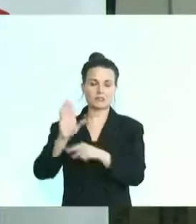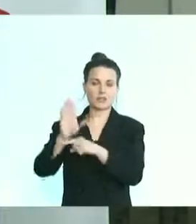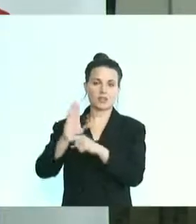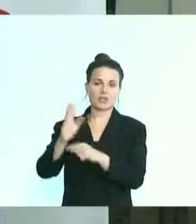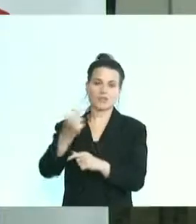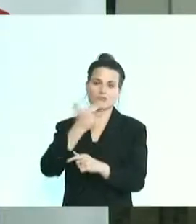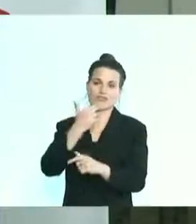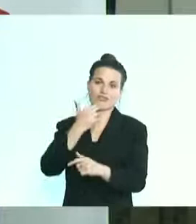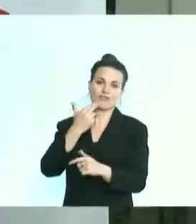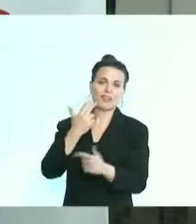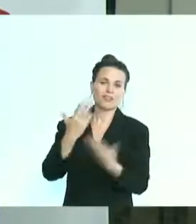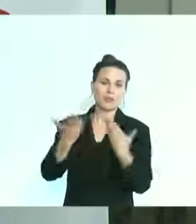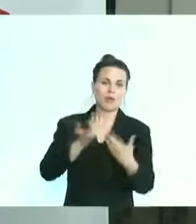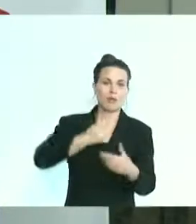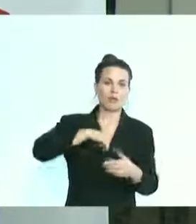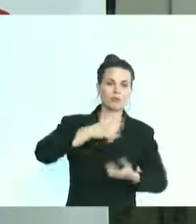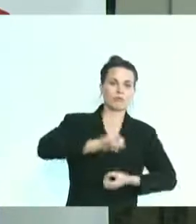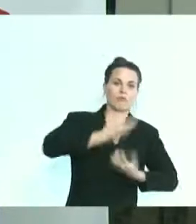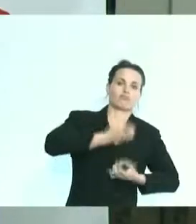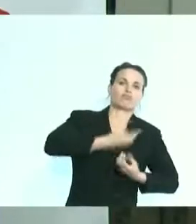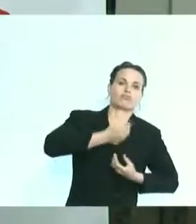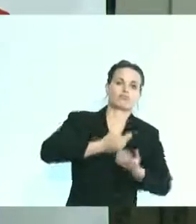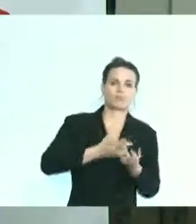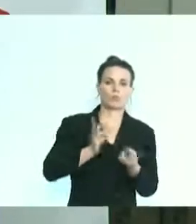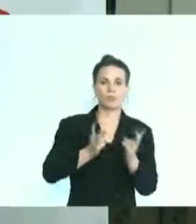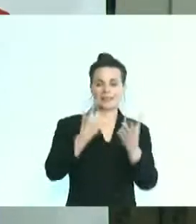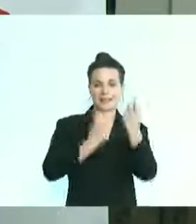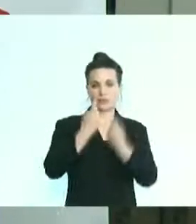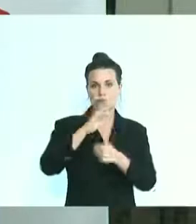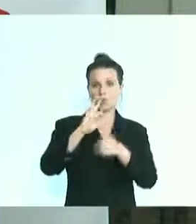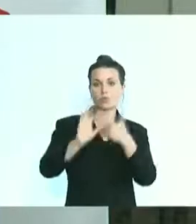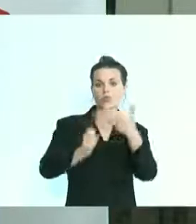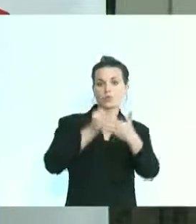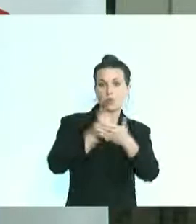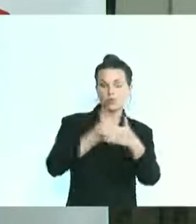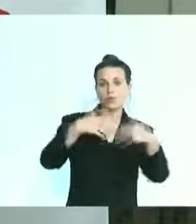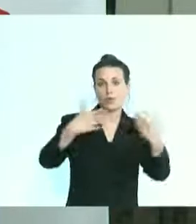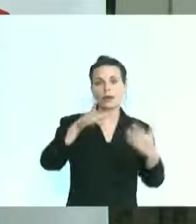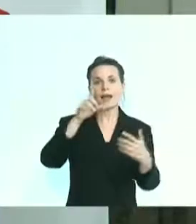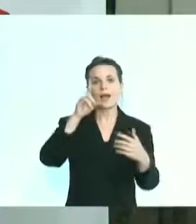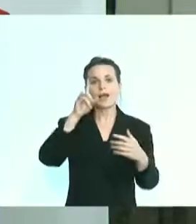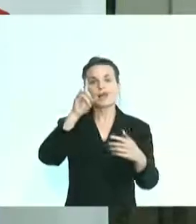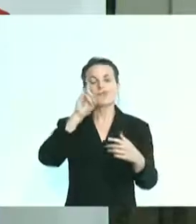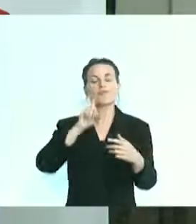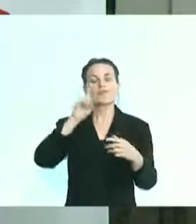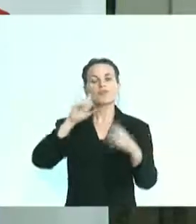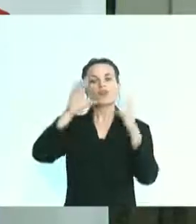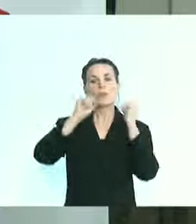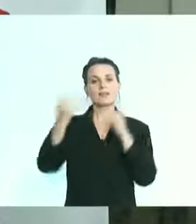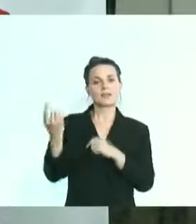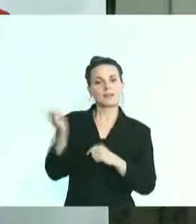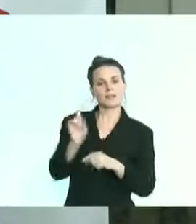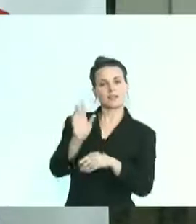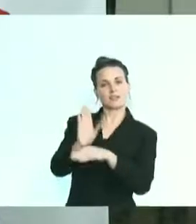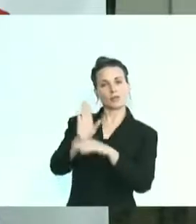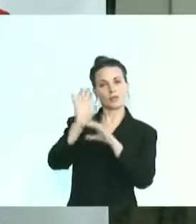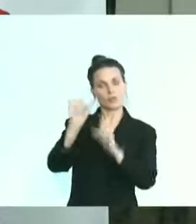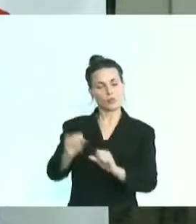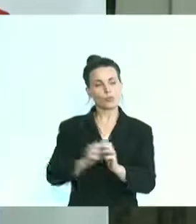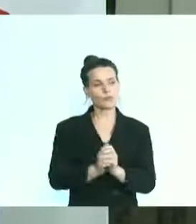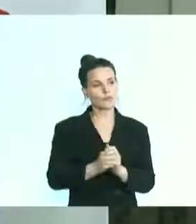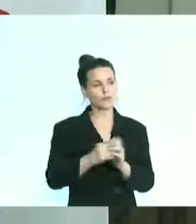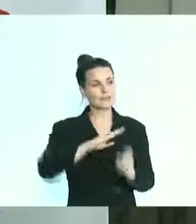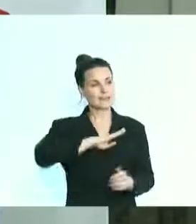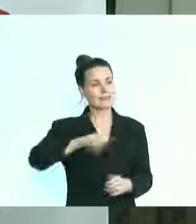demandera peut-être à nos deux ambassadrices de venir témoigner. Donc, dernière question, toujours de Franck Seret. Combien de RP n'ayant